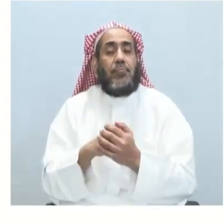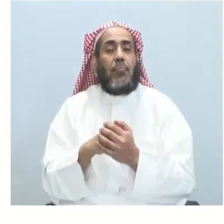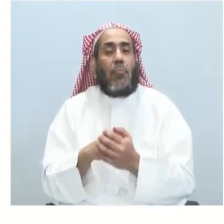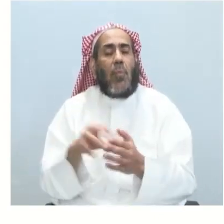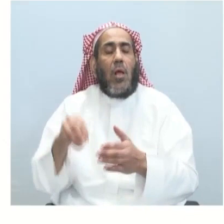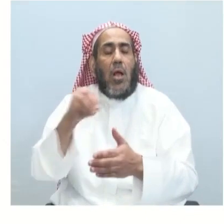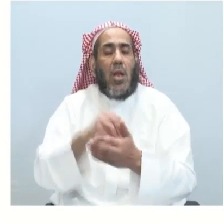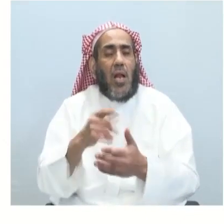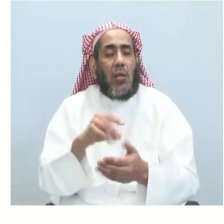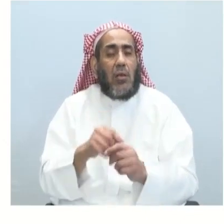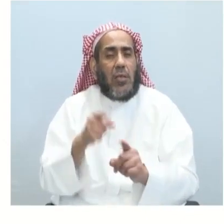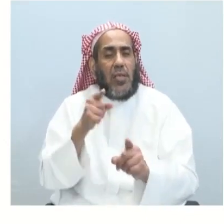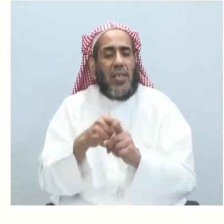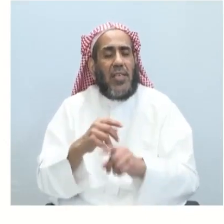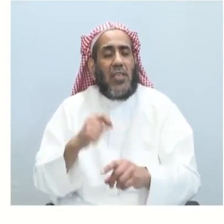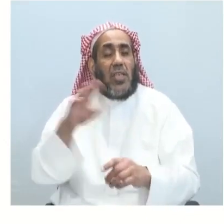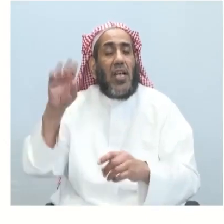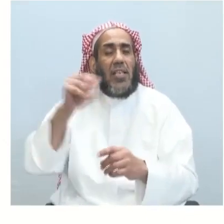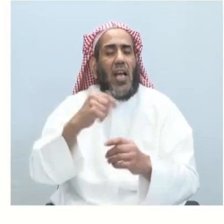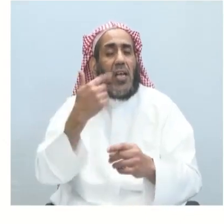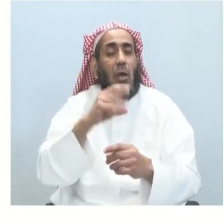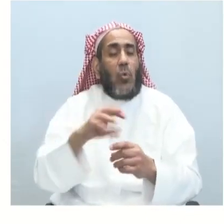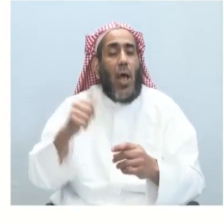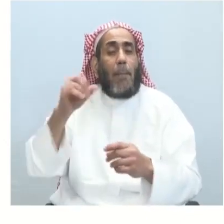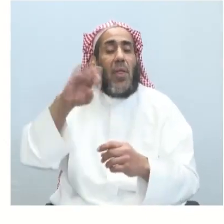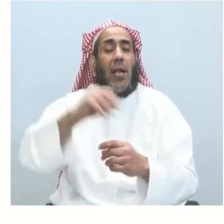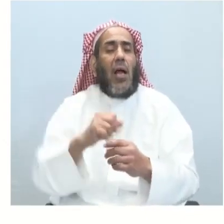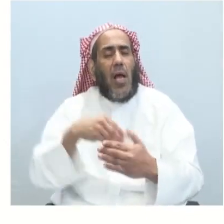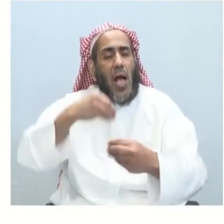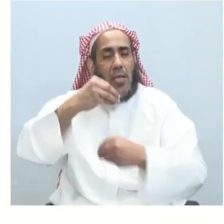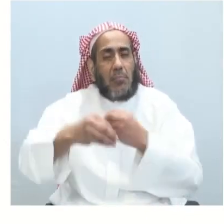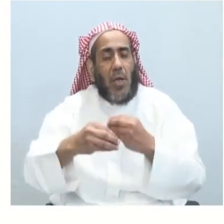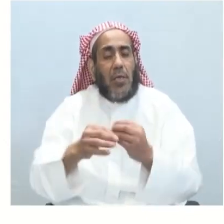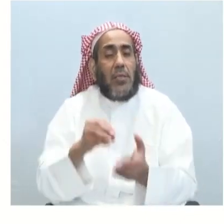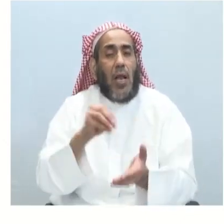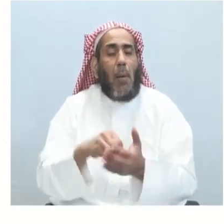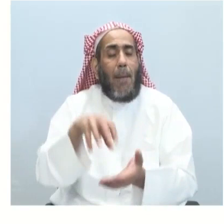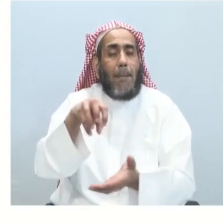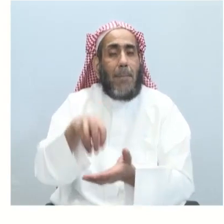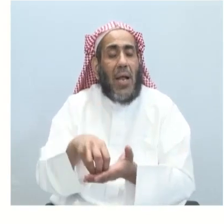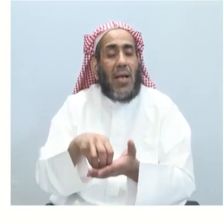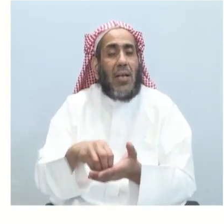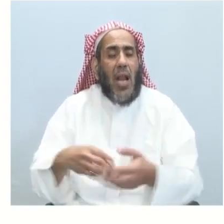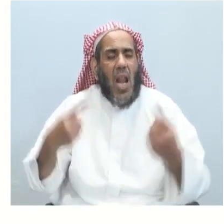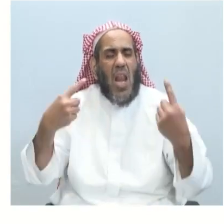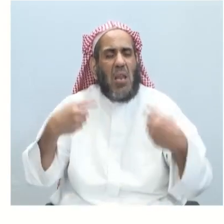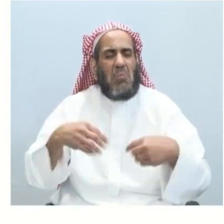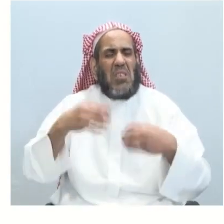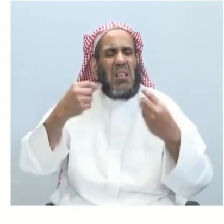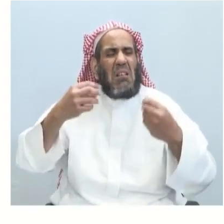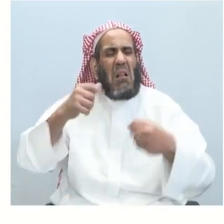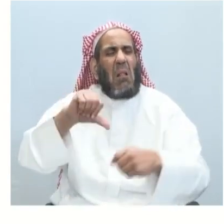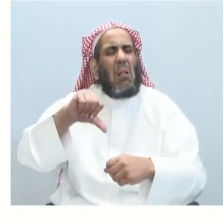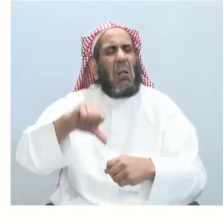نقل الدهر دهن عن الجده حتى غدون انضاء لبسي اصبح يعني انتقل من مكان مثل اللبس البالي انضاء